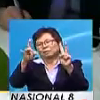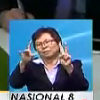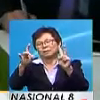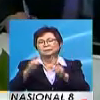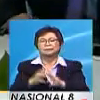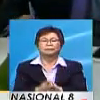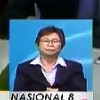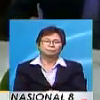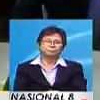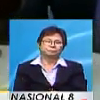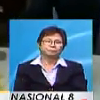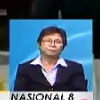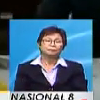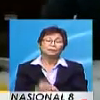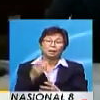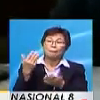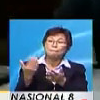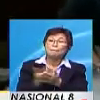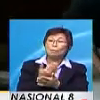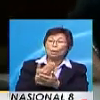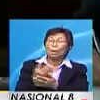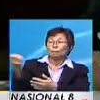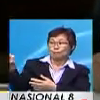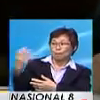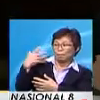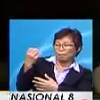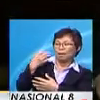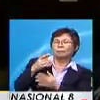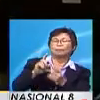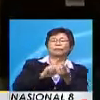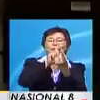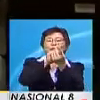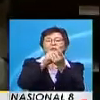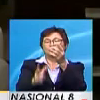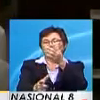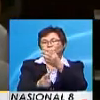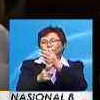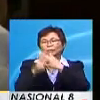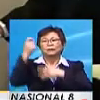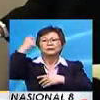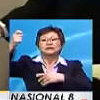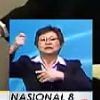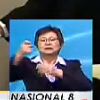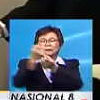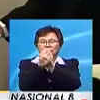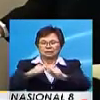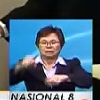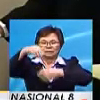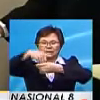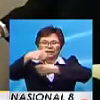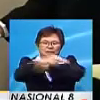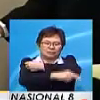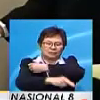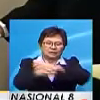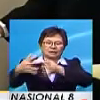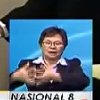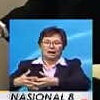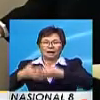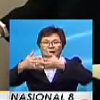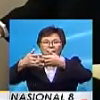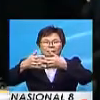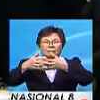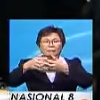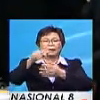2018 perkembangan terbaharu itu dimaklumkan kepadanya dalam pertemuan dengan timbalan setiusa keselamatan dalam negeri Amerika Syarikat